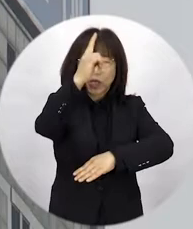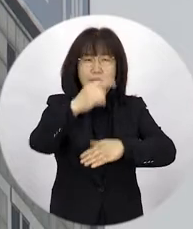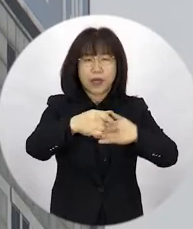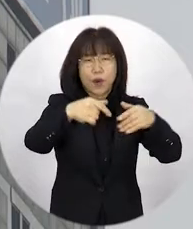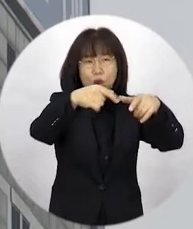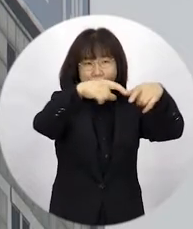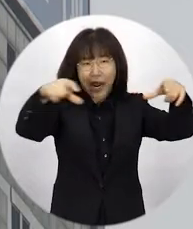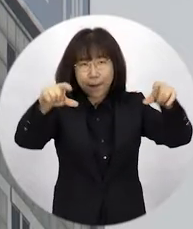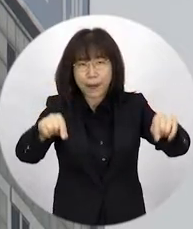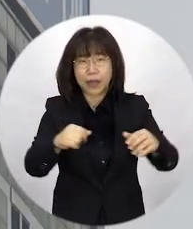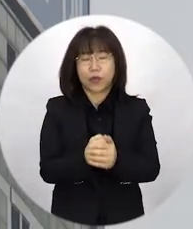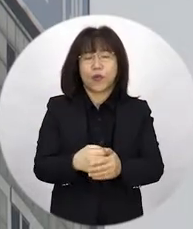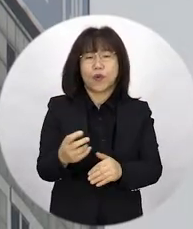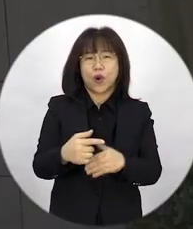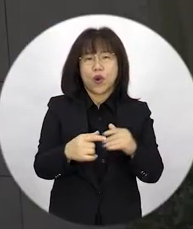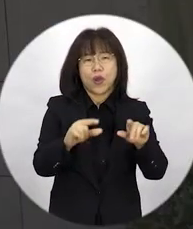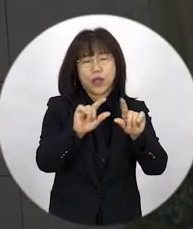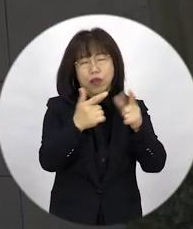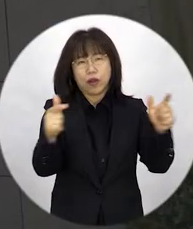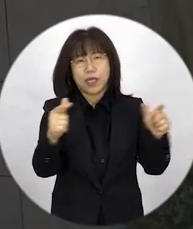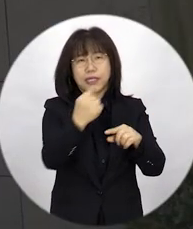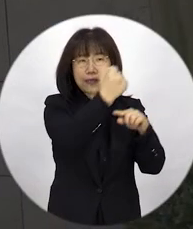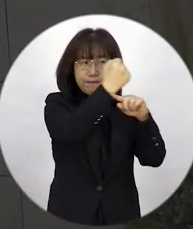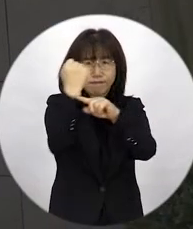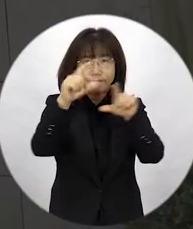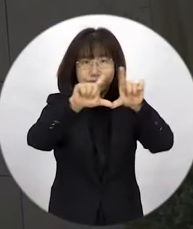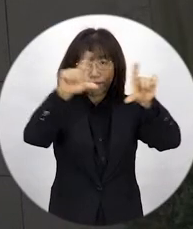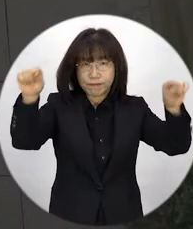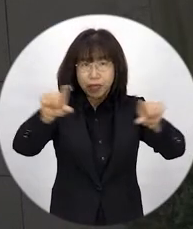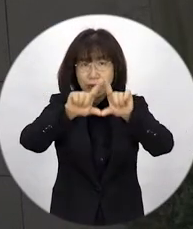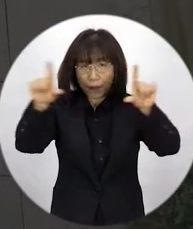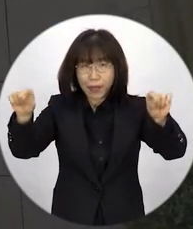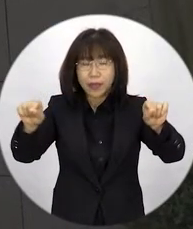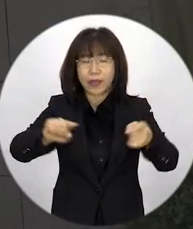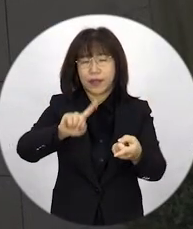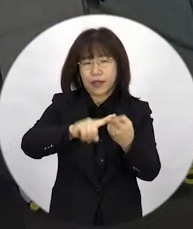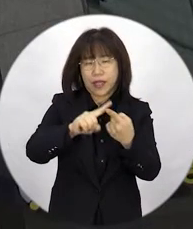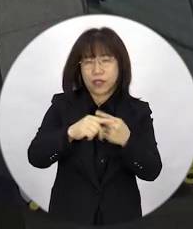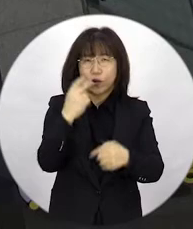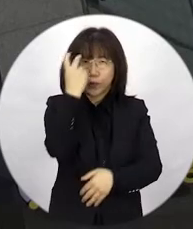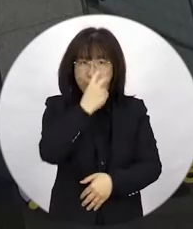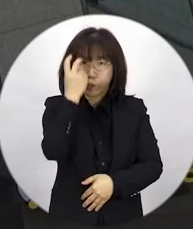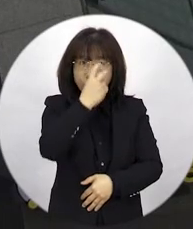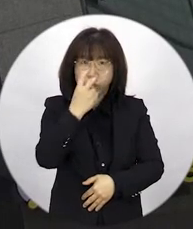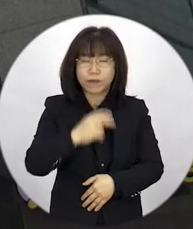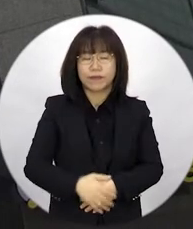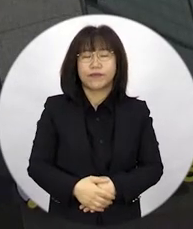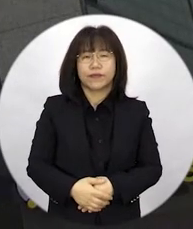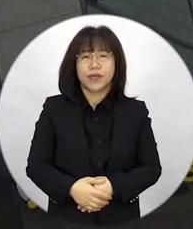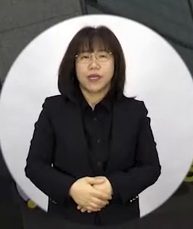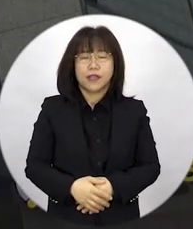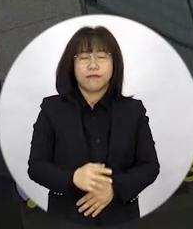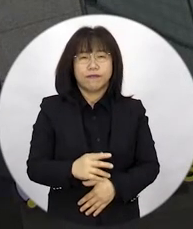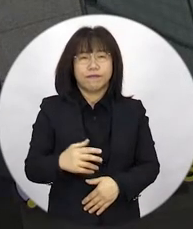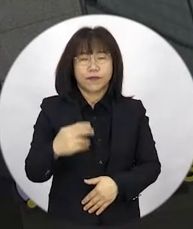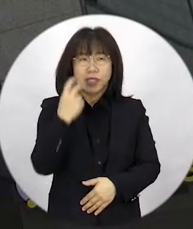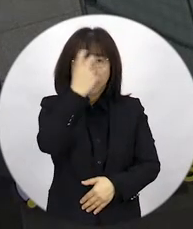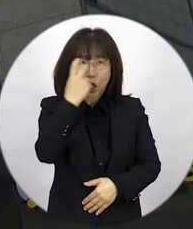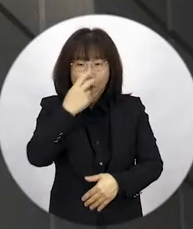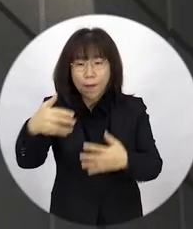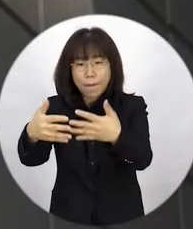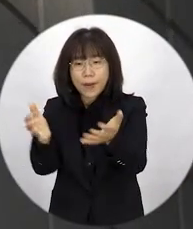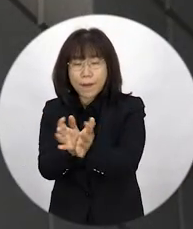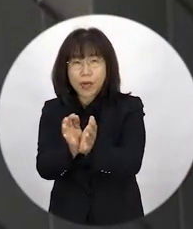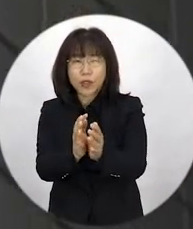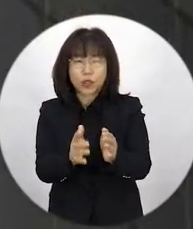간판 17개소, 돌출 간판 115개소 등 모두 161개소입니다. 민간 전문가로 구성된